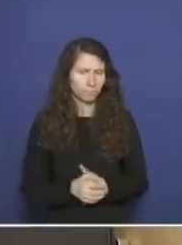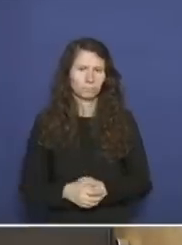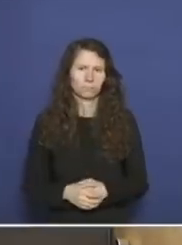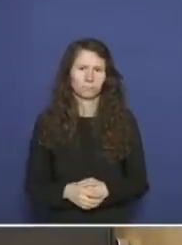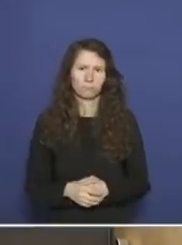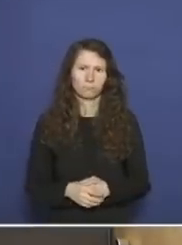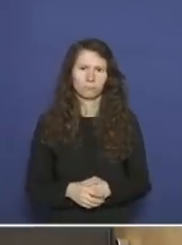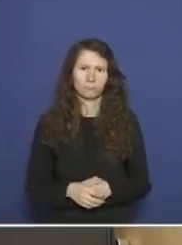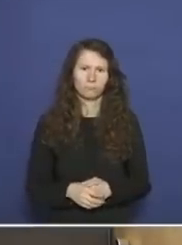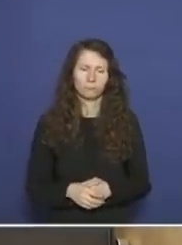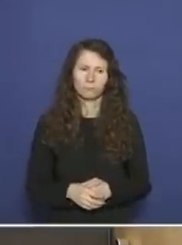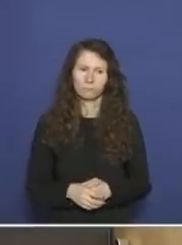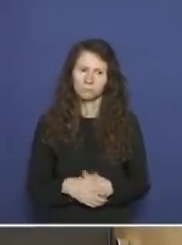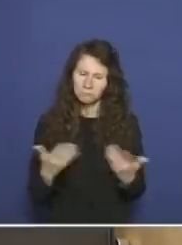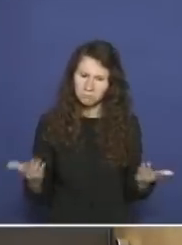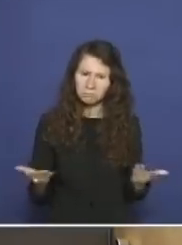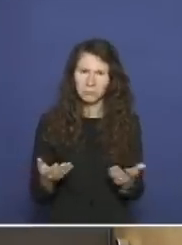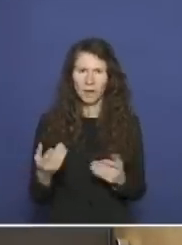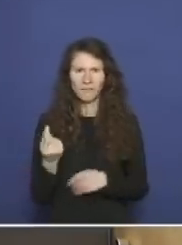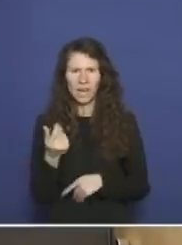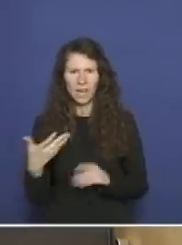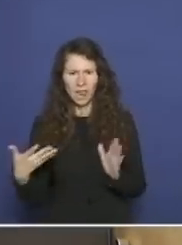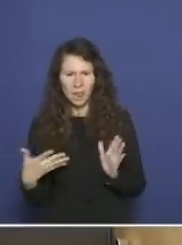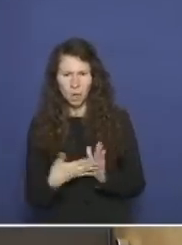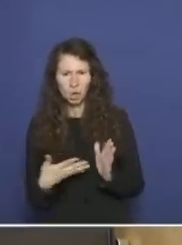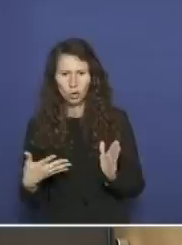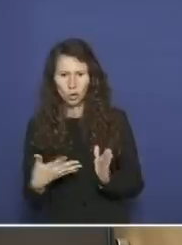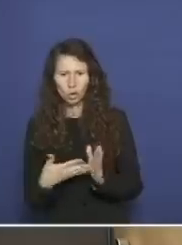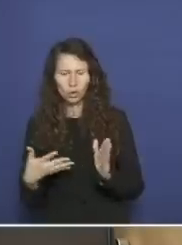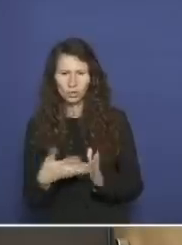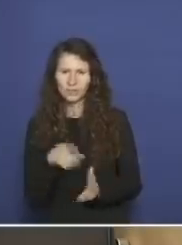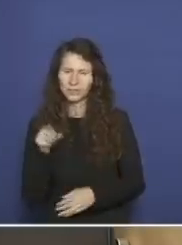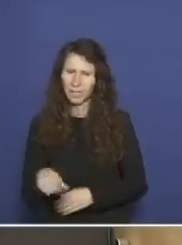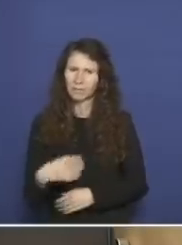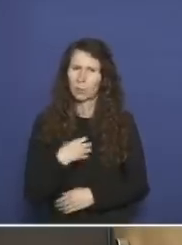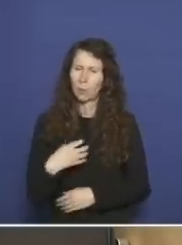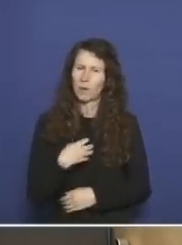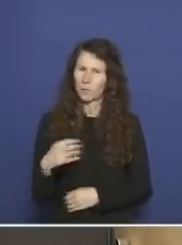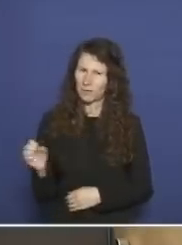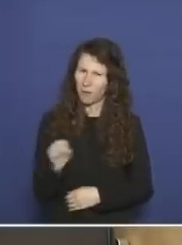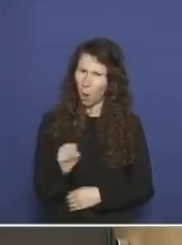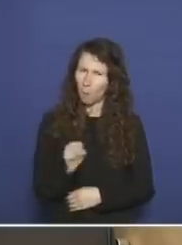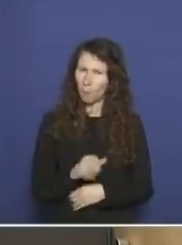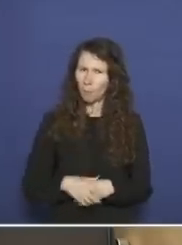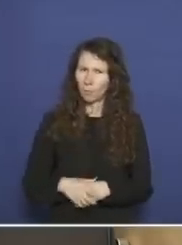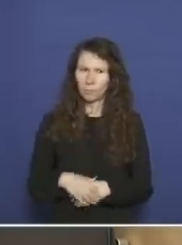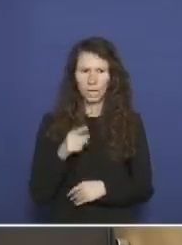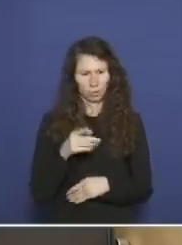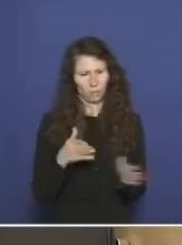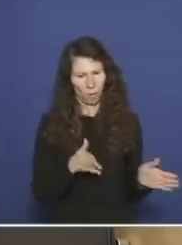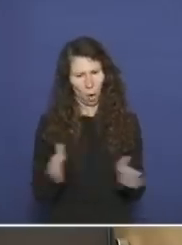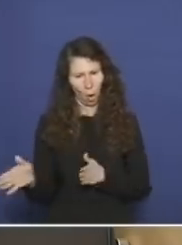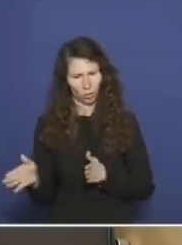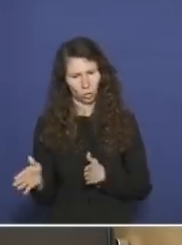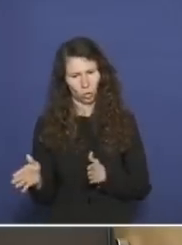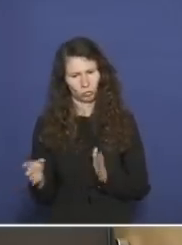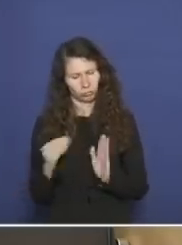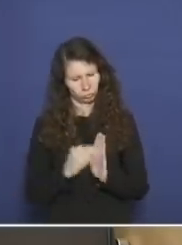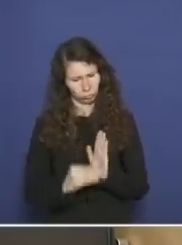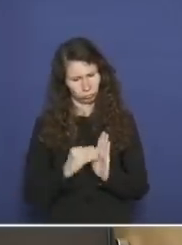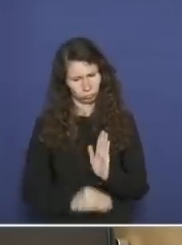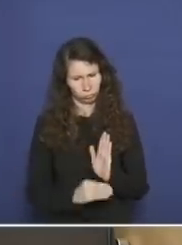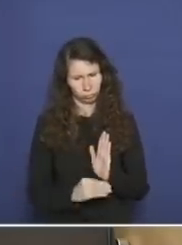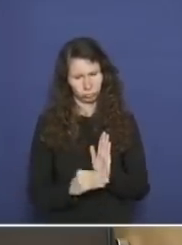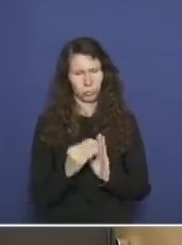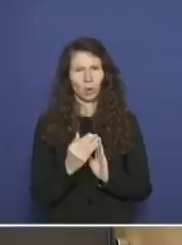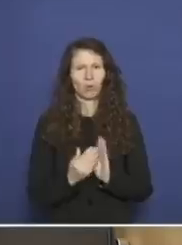Warum ist das ständig, dass diese finanzielle Kontrolle so problematisch ist? Also Sie haben diese Verordnung geschrieben und jetzt hinterher